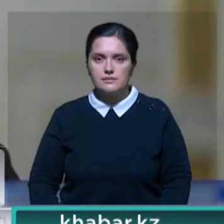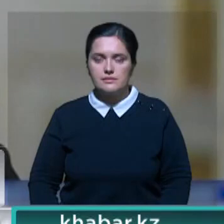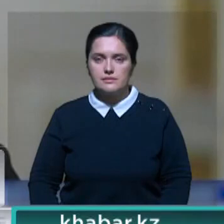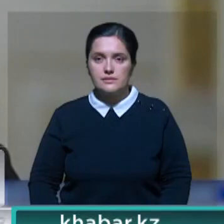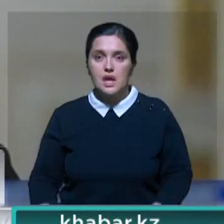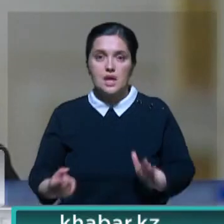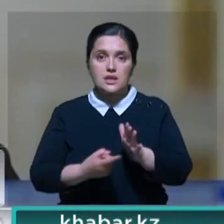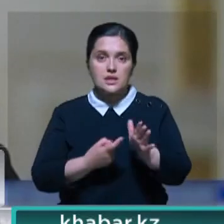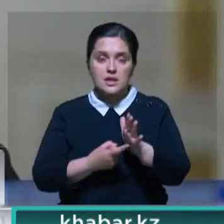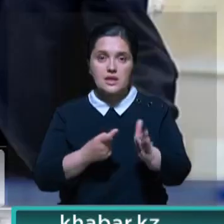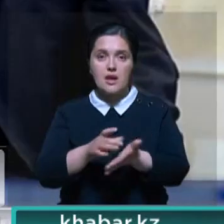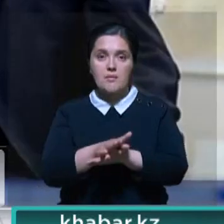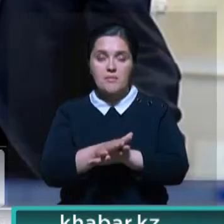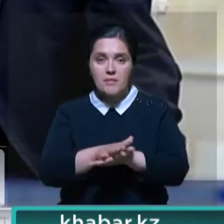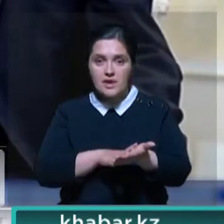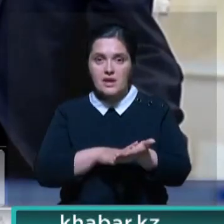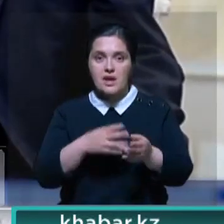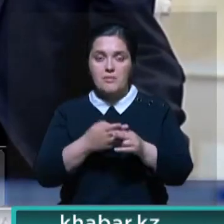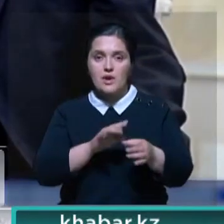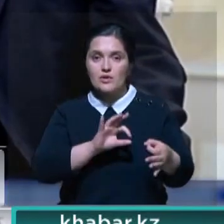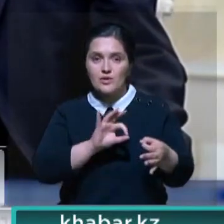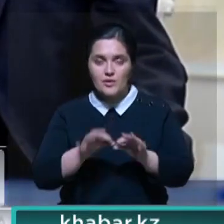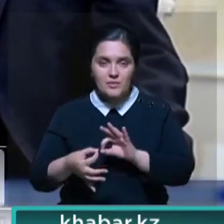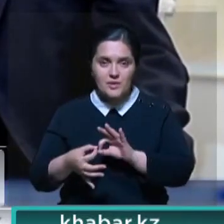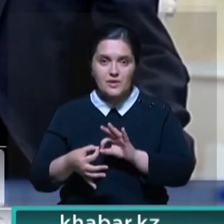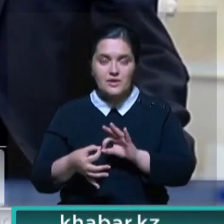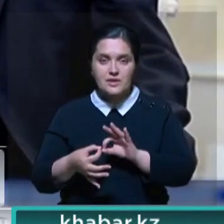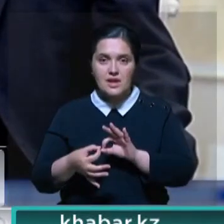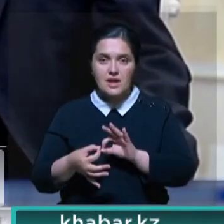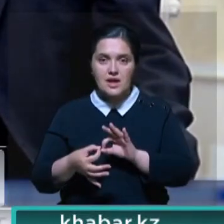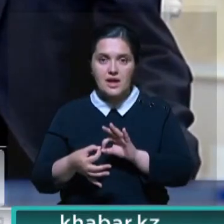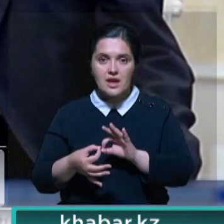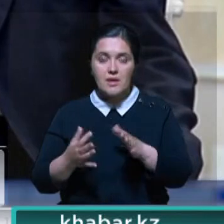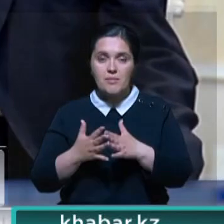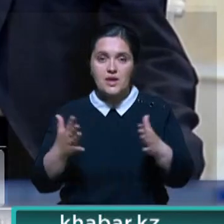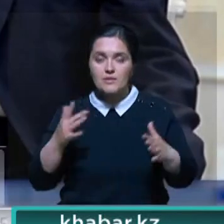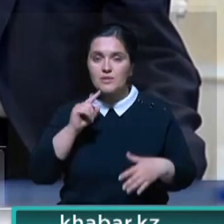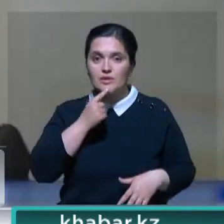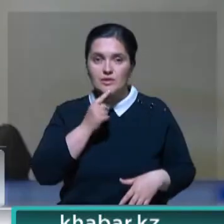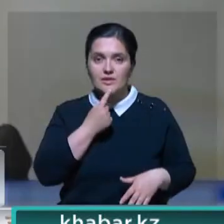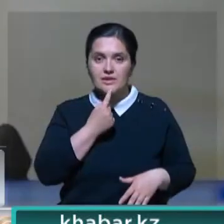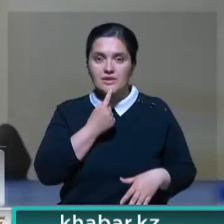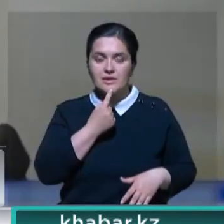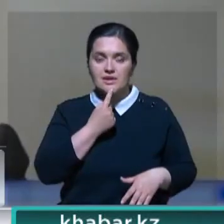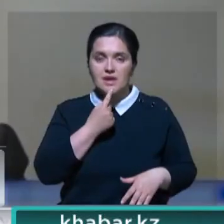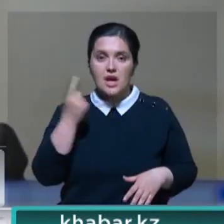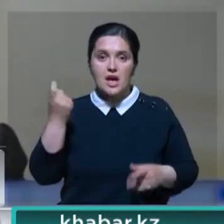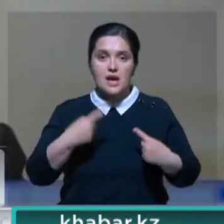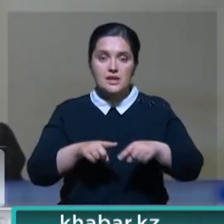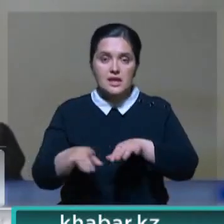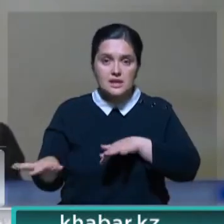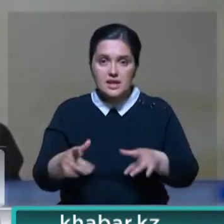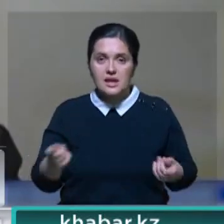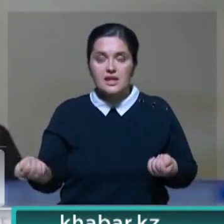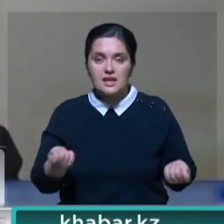Следствие продолжается, оно идет довольно скрупулезно, но в то же время с большими сложностями. Дело в том, что организаторы и